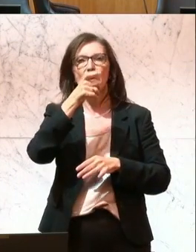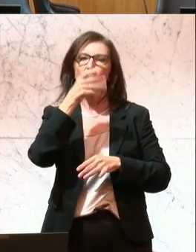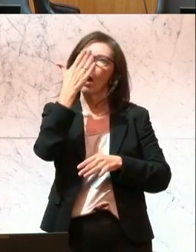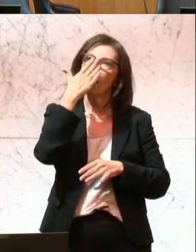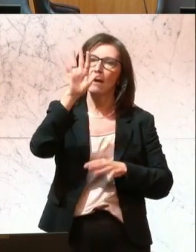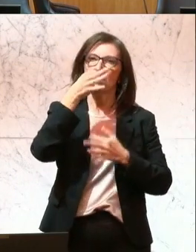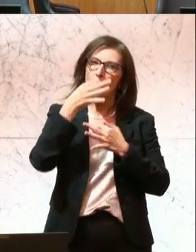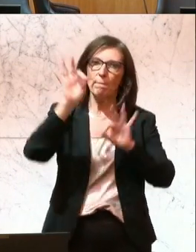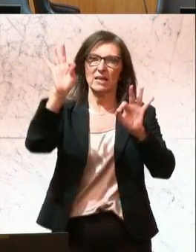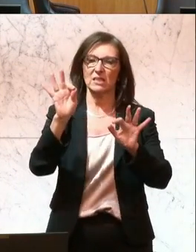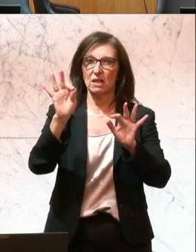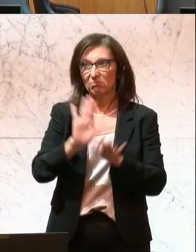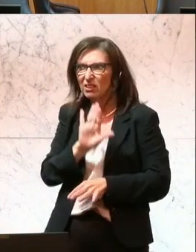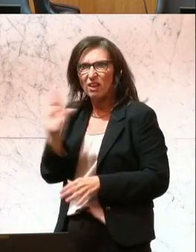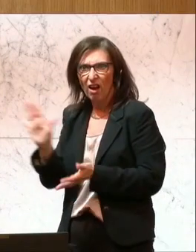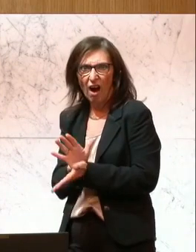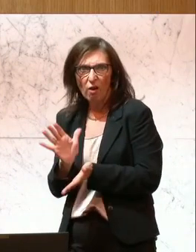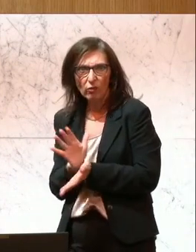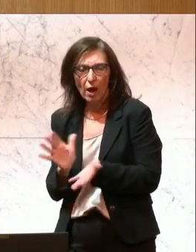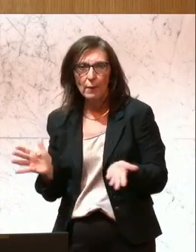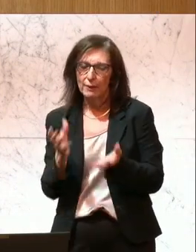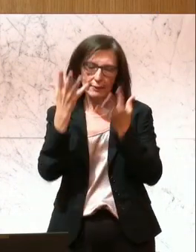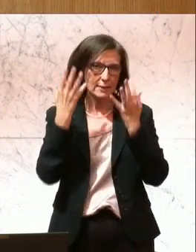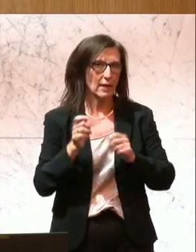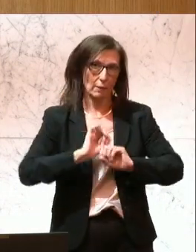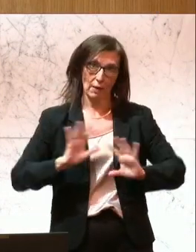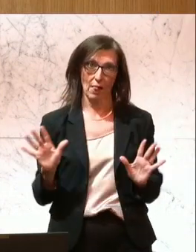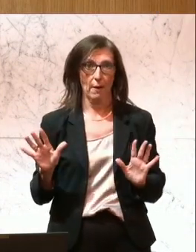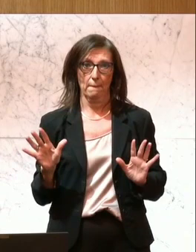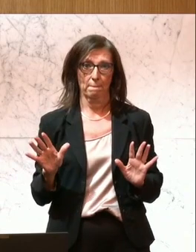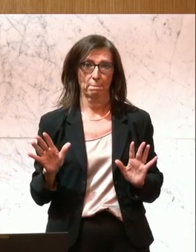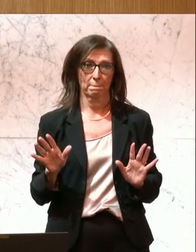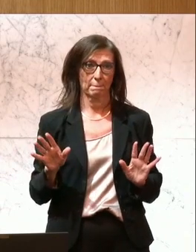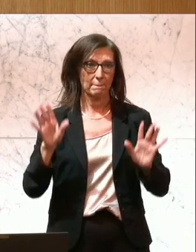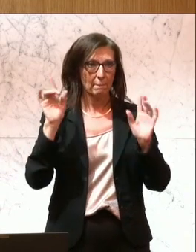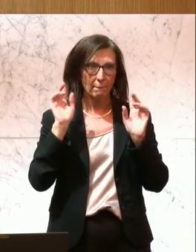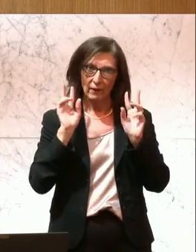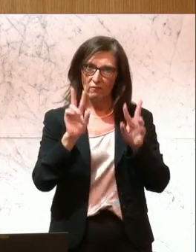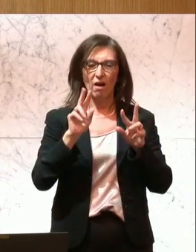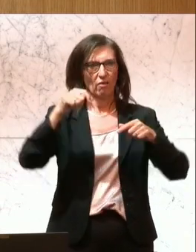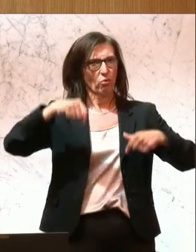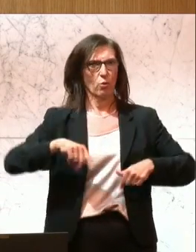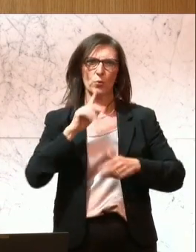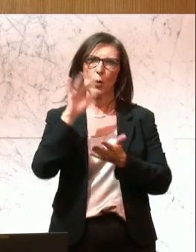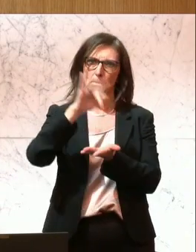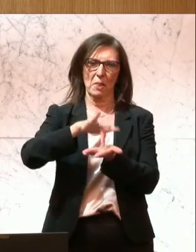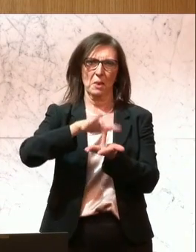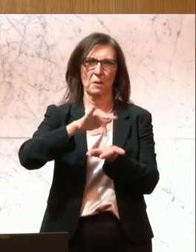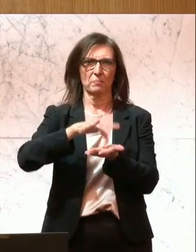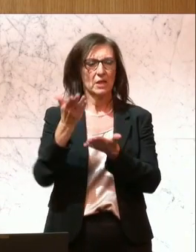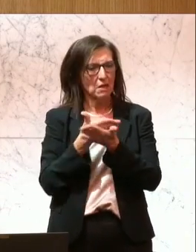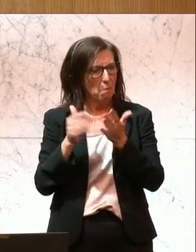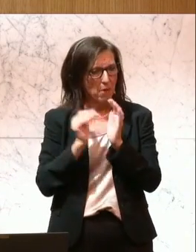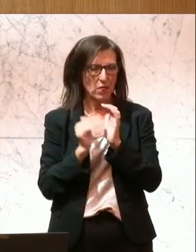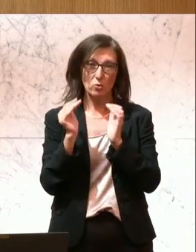wäre, auch in Österreich. Das Ergebnis ist völlig klar. Wir haben ein absolutes Mittelmaß. Wir schaffen es mit unserem